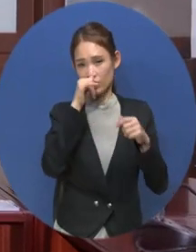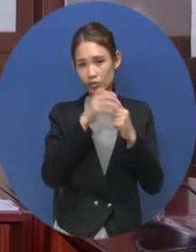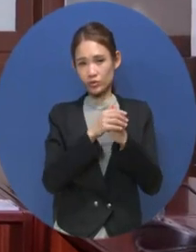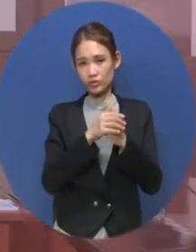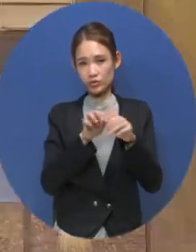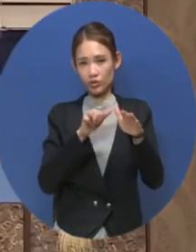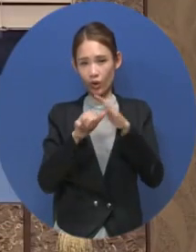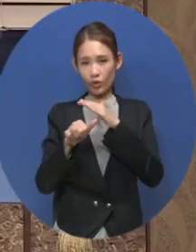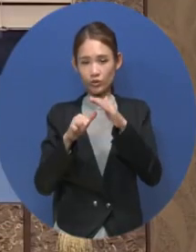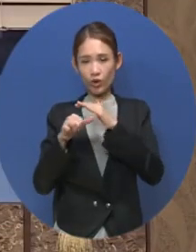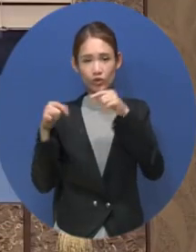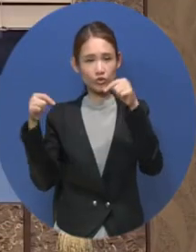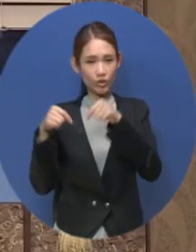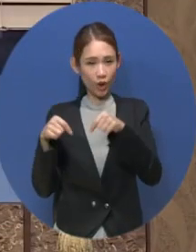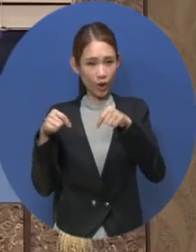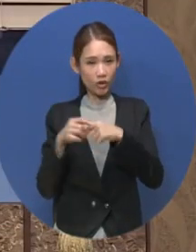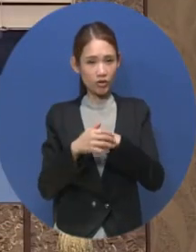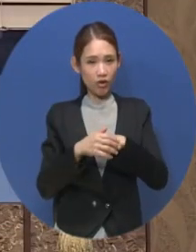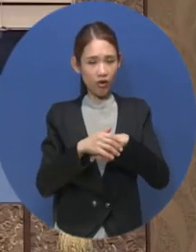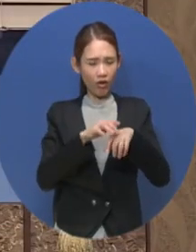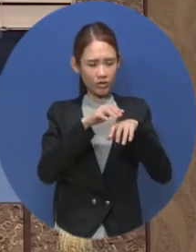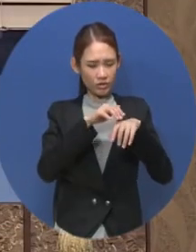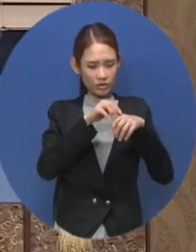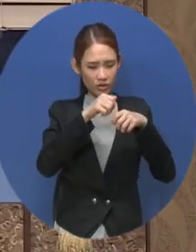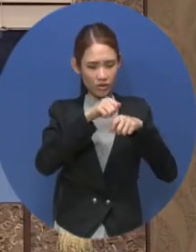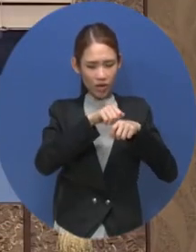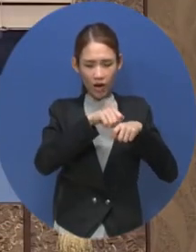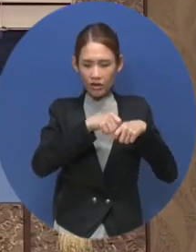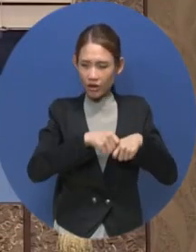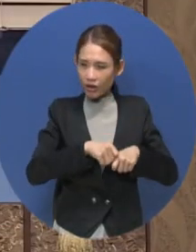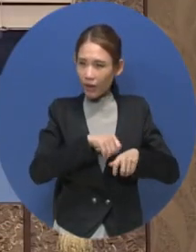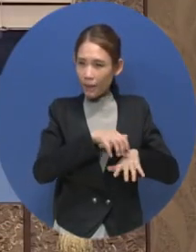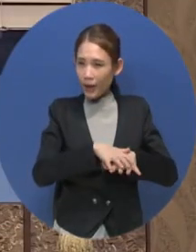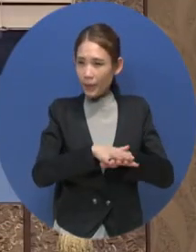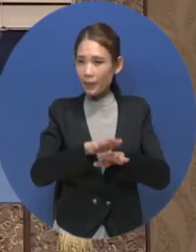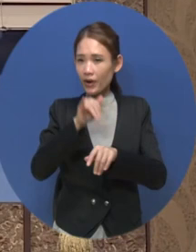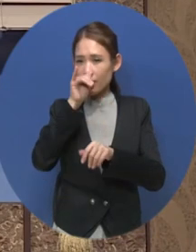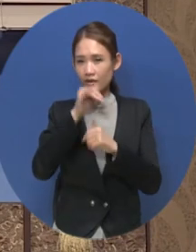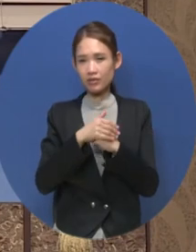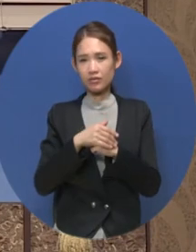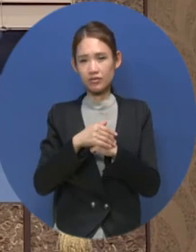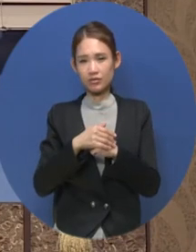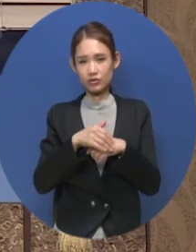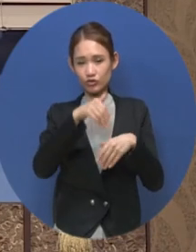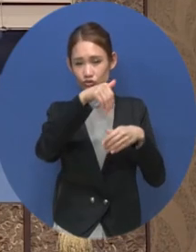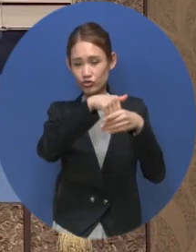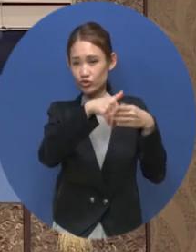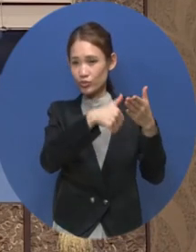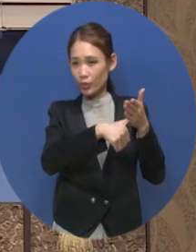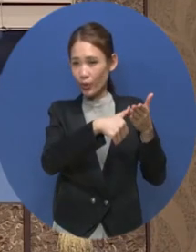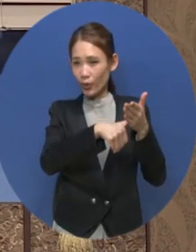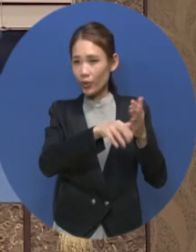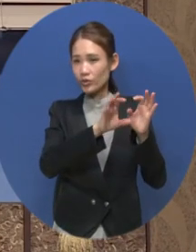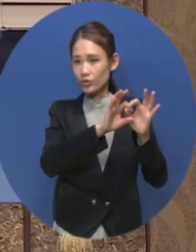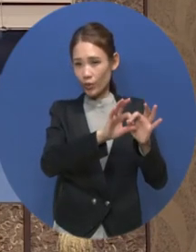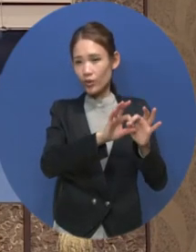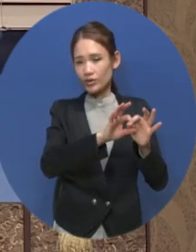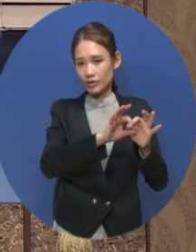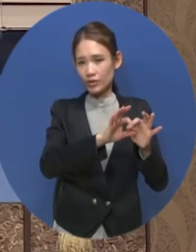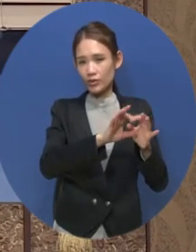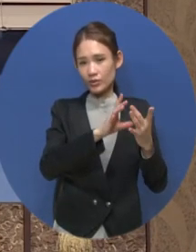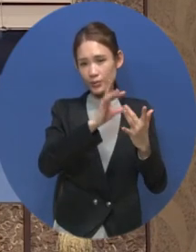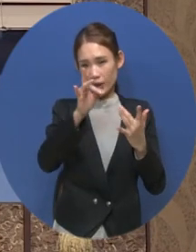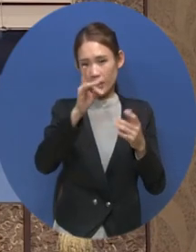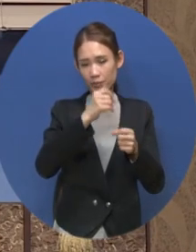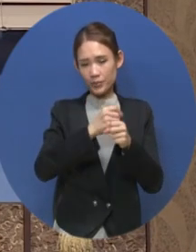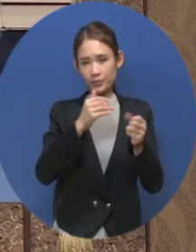협의회가 있어서 굉장히 체계적으로 그렇습니다. 이제 종목별 선수 대표를 다 투표에 의해서 저희는 선출에 의해서 다